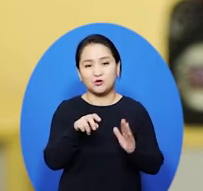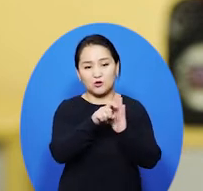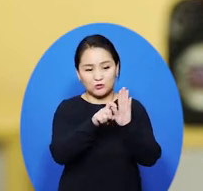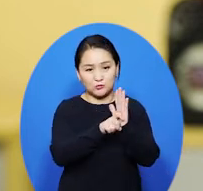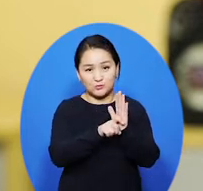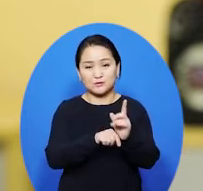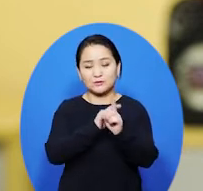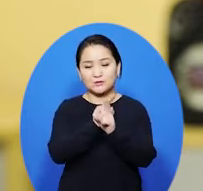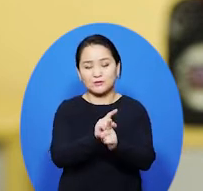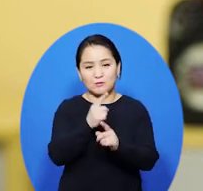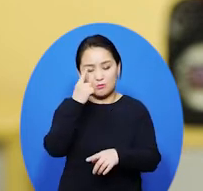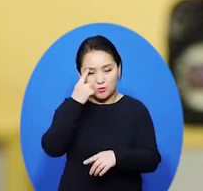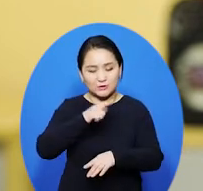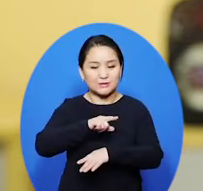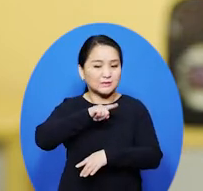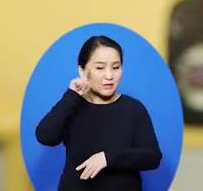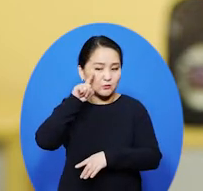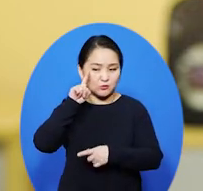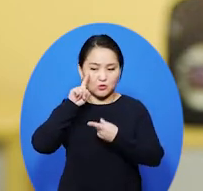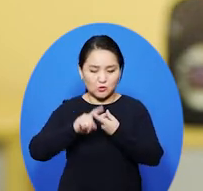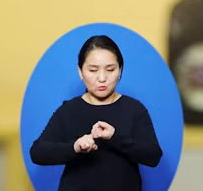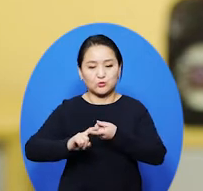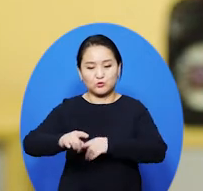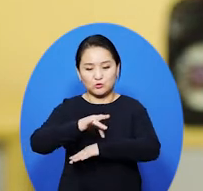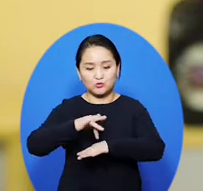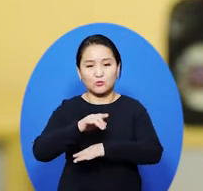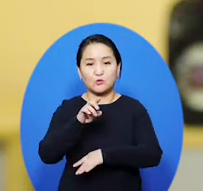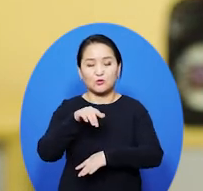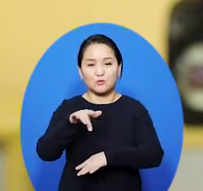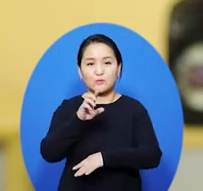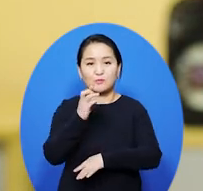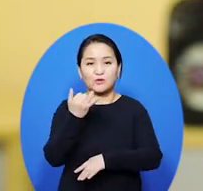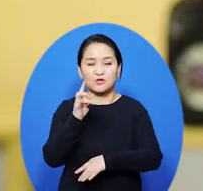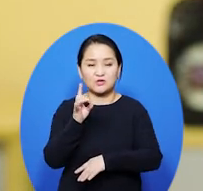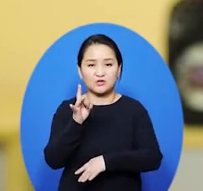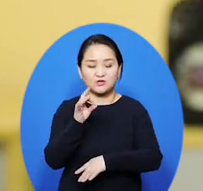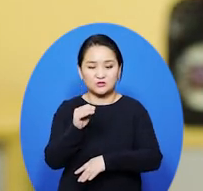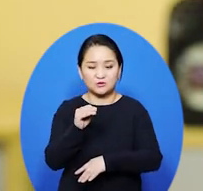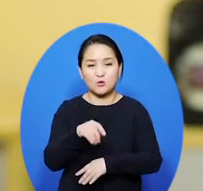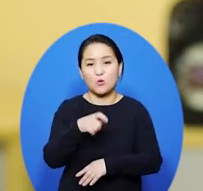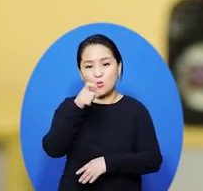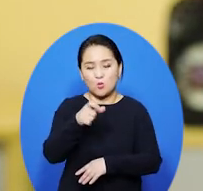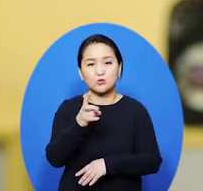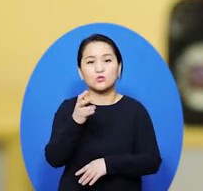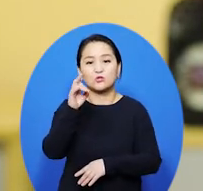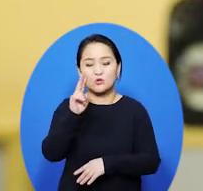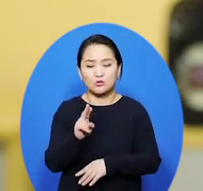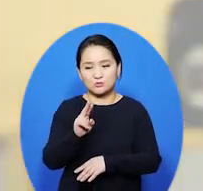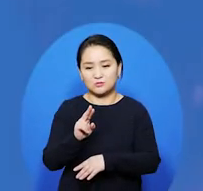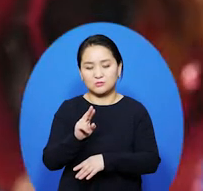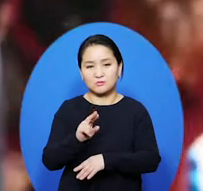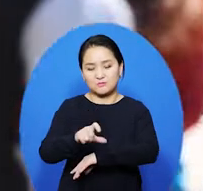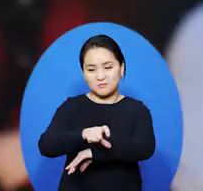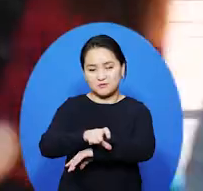дагуу одоо Монголын залуучдын холбооны дэргэдэх хөтөлбөрийн төв биржид хүний нөөцийн чиглэлээр мэрэгших боломж гарч